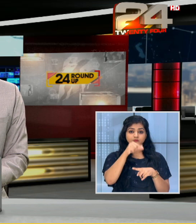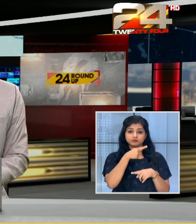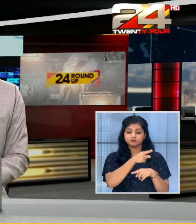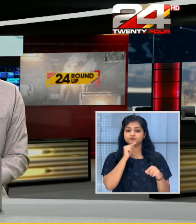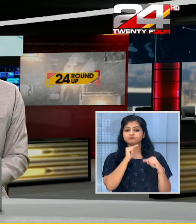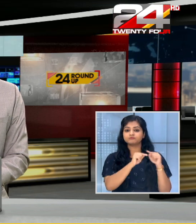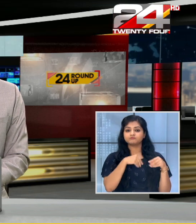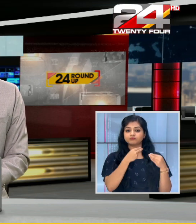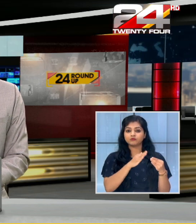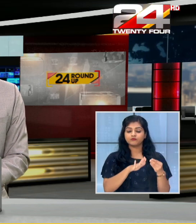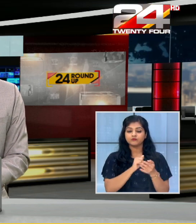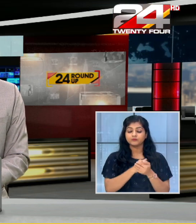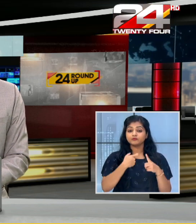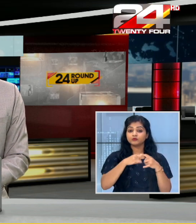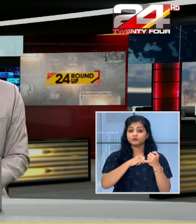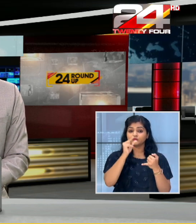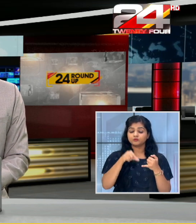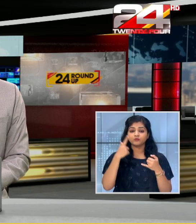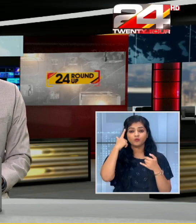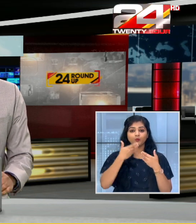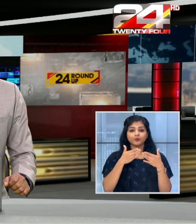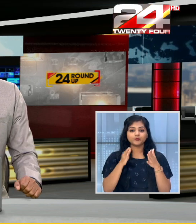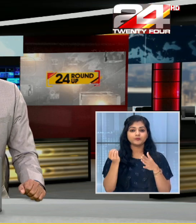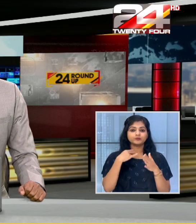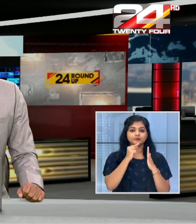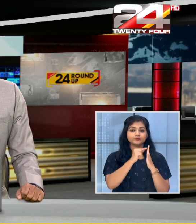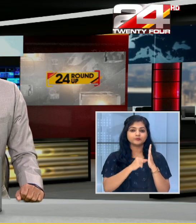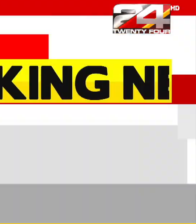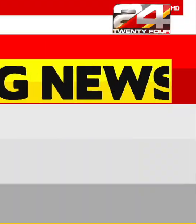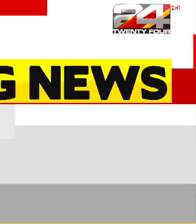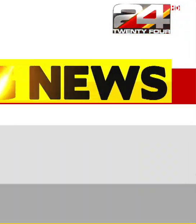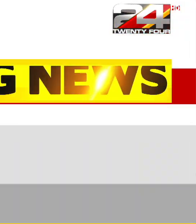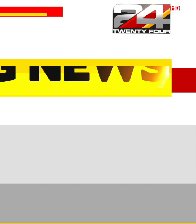എന്തൊക്കെ കാര്യങ്ങളാണ് കെ സുധാകരൻ നമ്മളോട് മനസ്സ് തുറന്നത്?